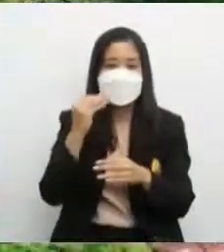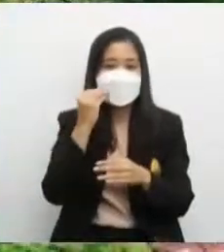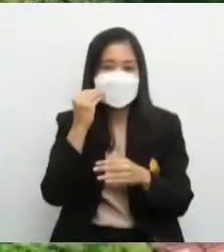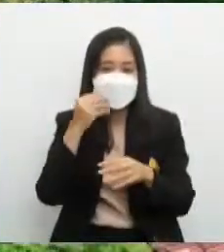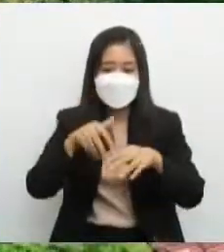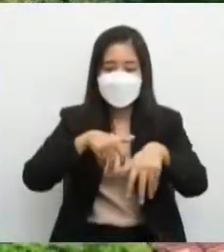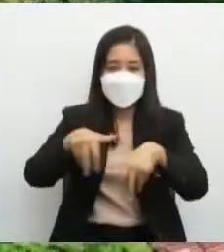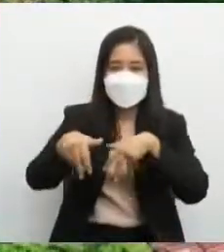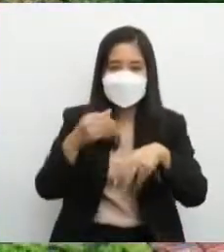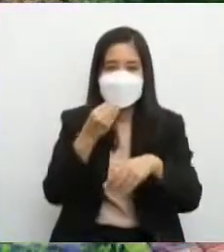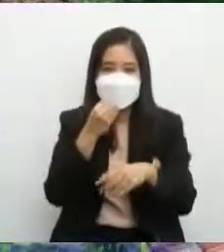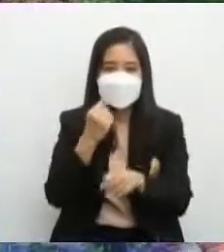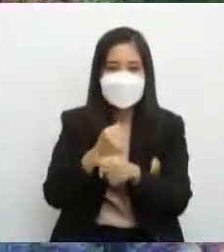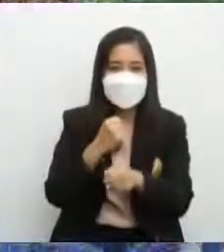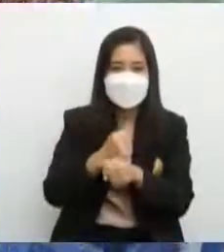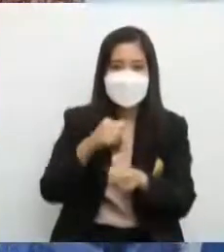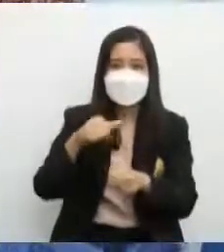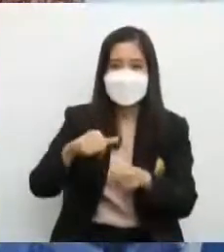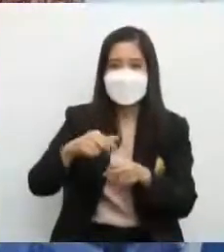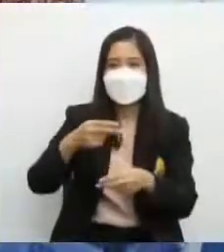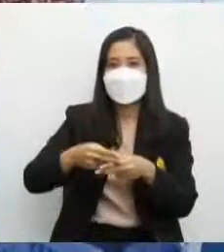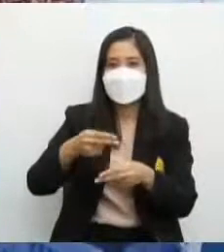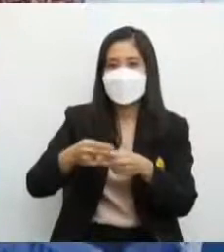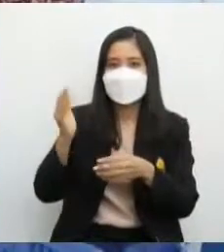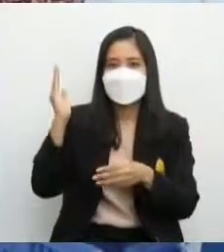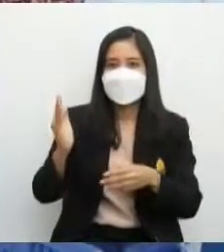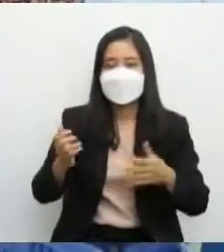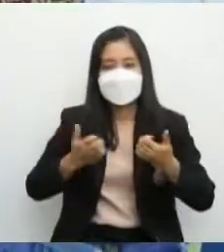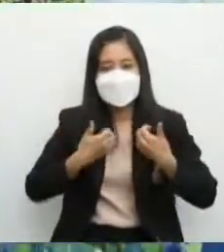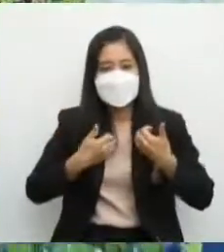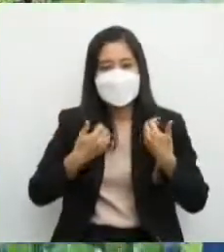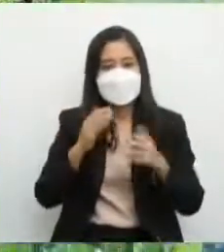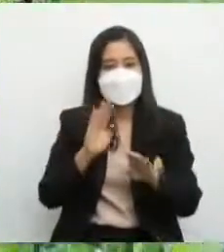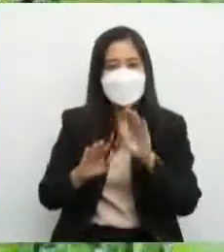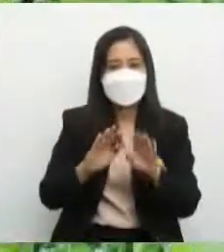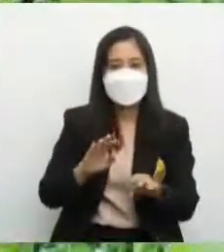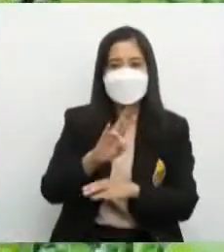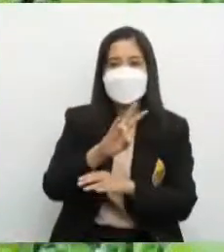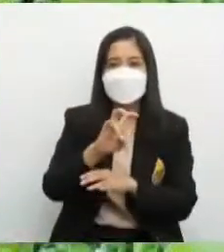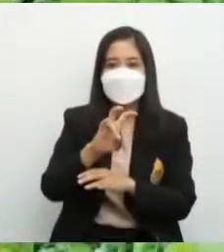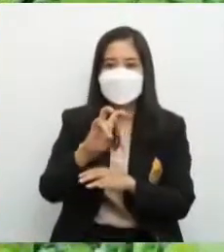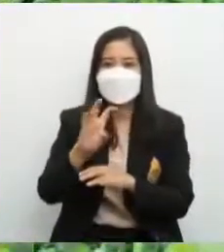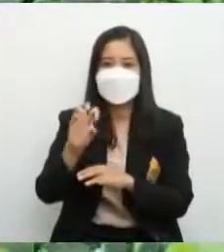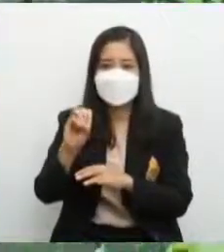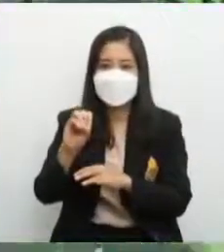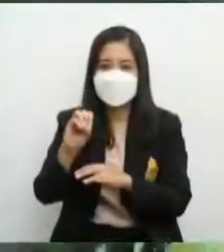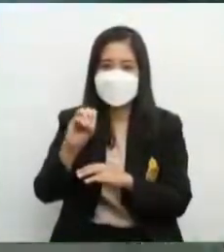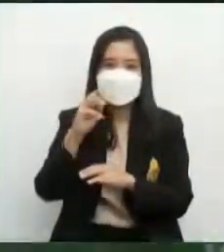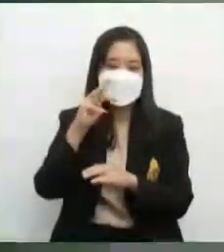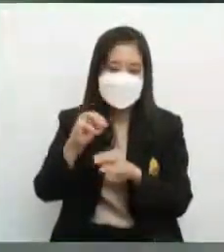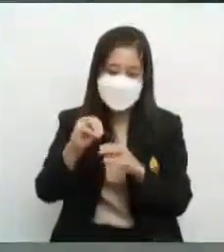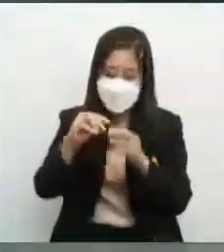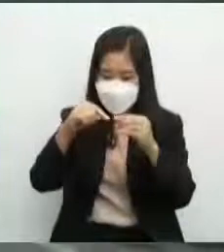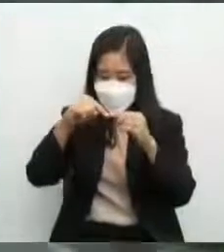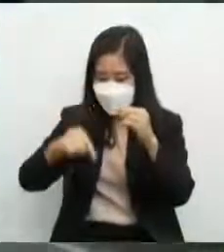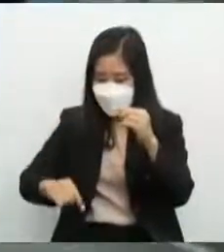ำกินพื้นที่ราบนี้มีความสูงเฉลี่ยประมาณ750เมตรจากระดับน้ำทะเล